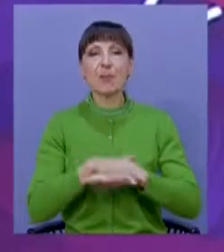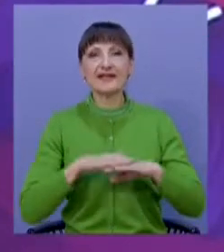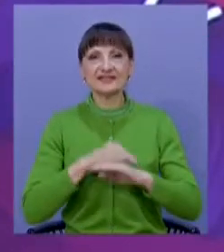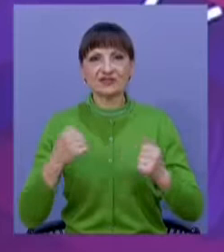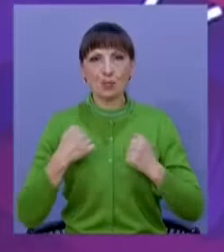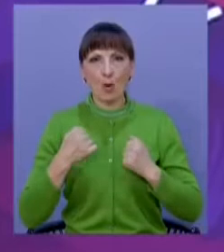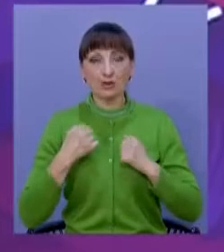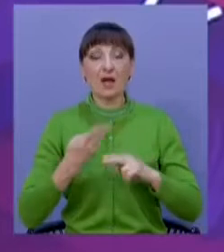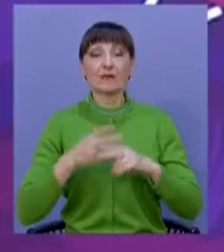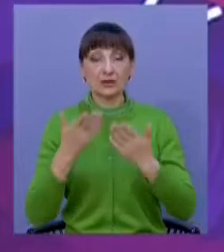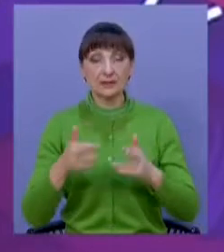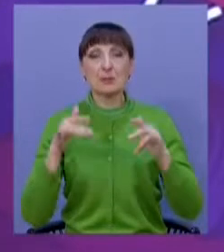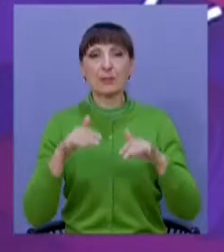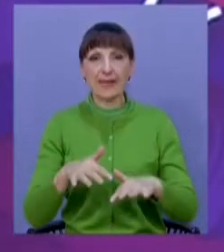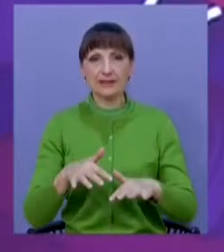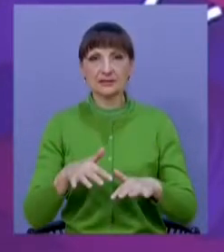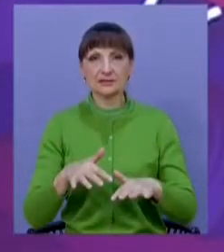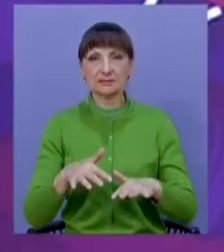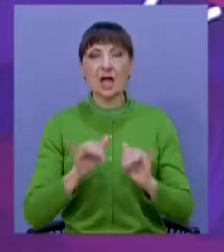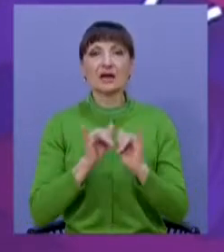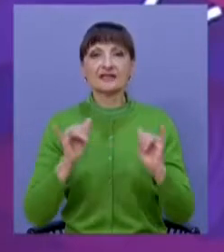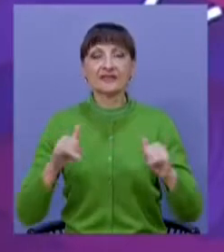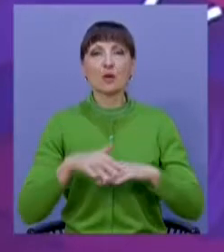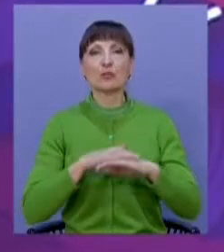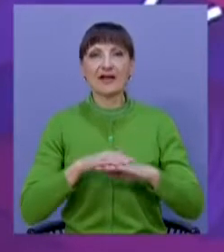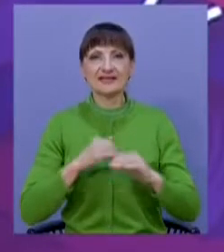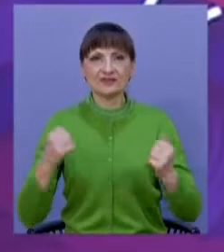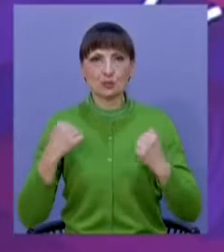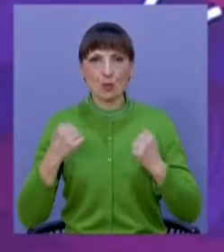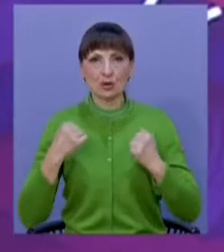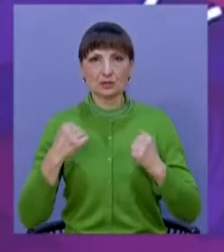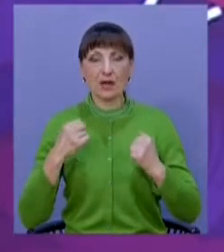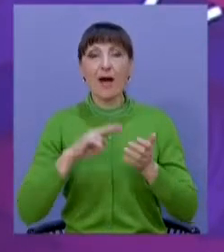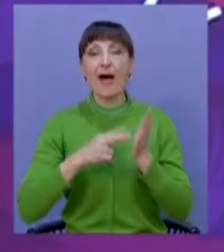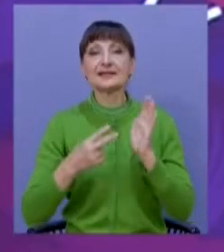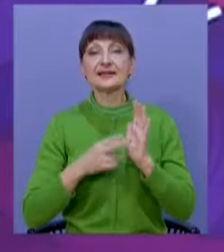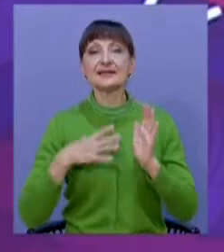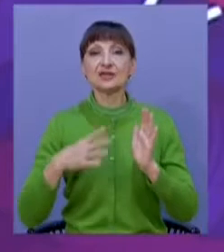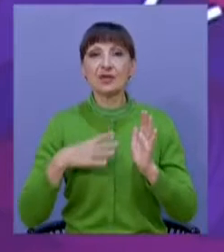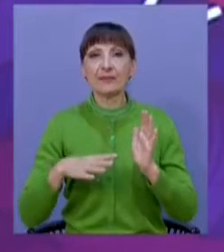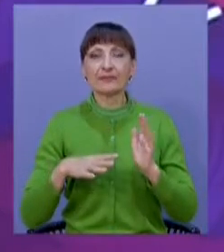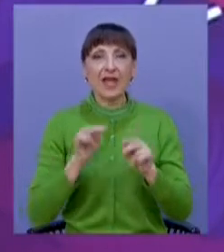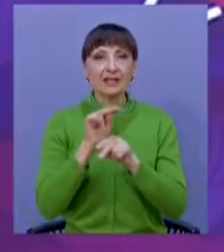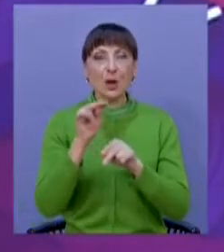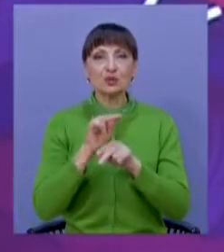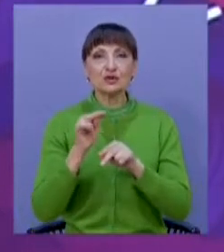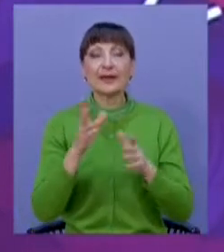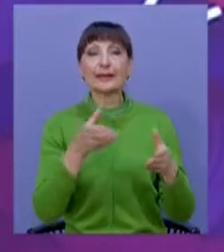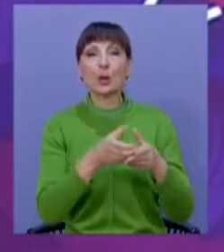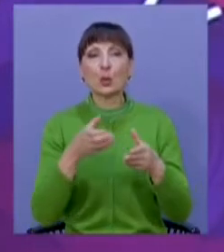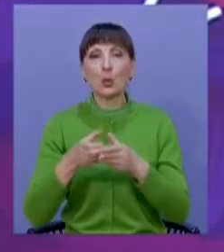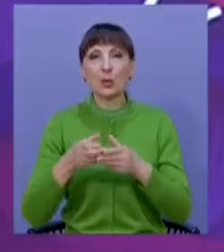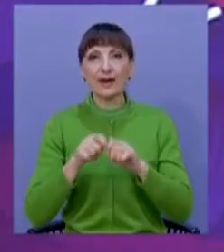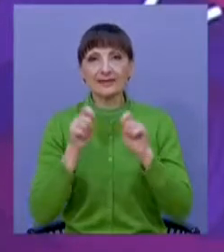И вот как раз такие мероприятия развивают массовый спорт. Цель, наверное, больше сформировать какие-то группы